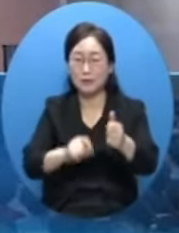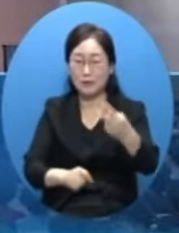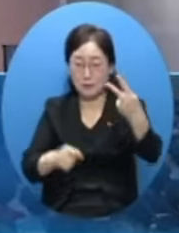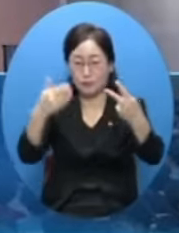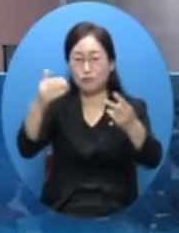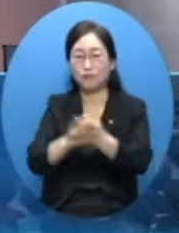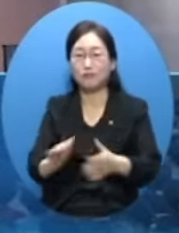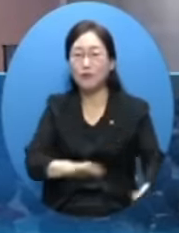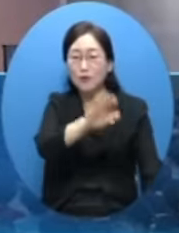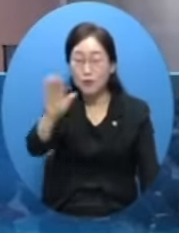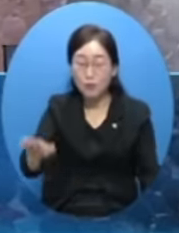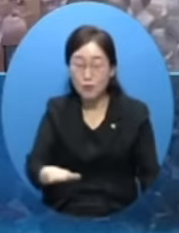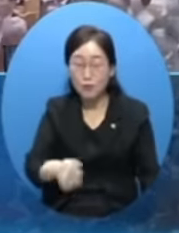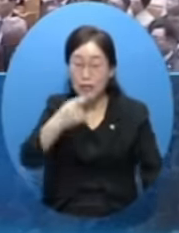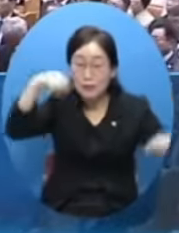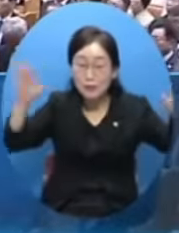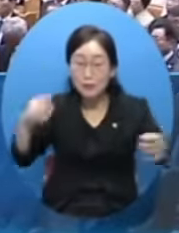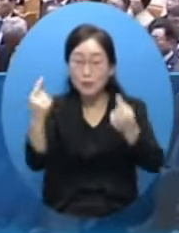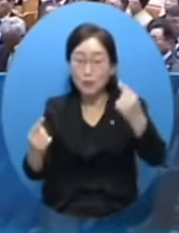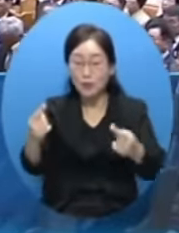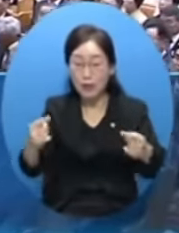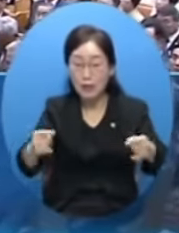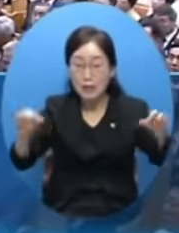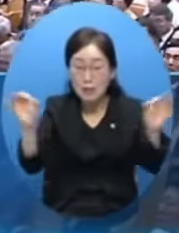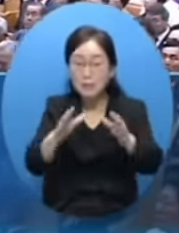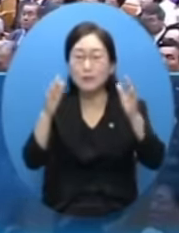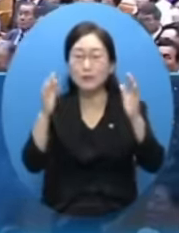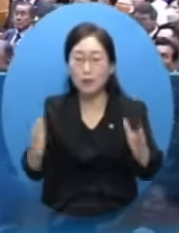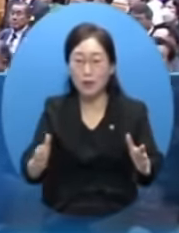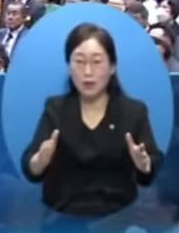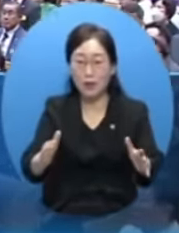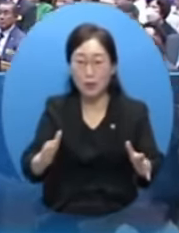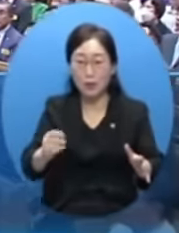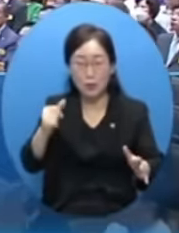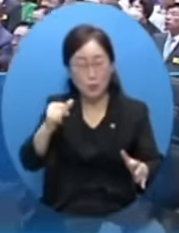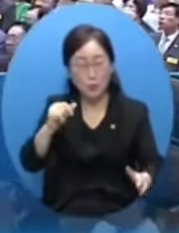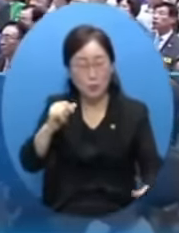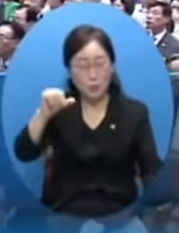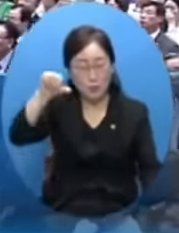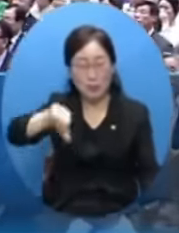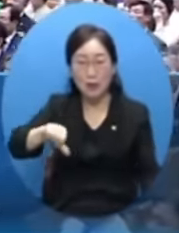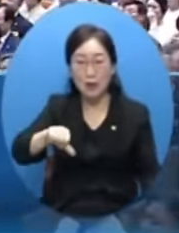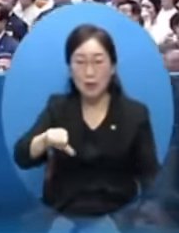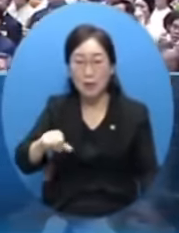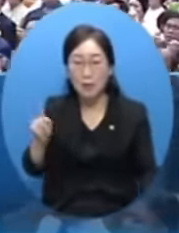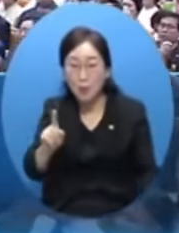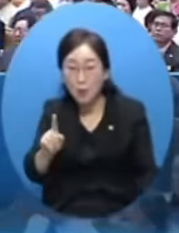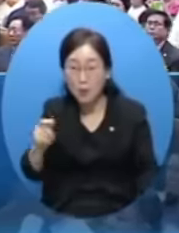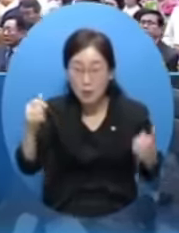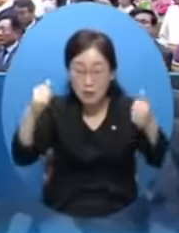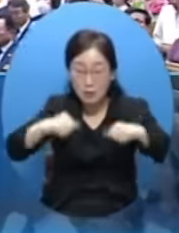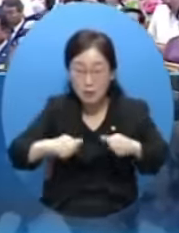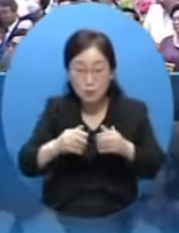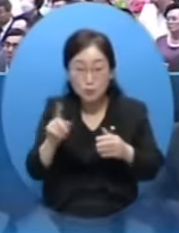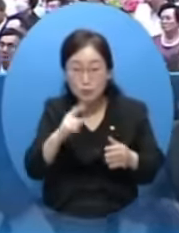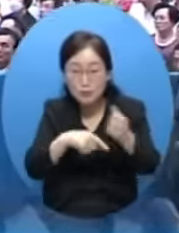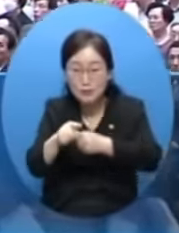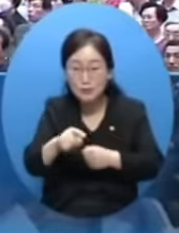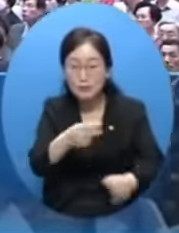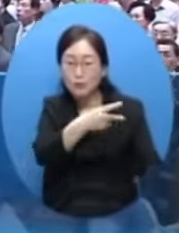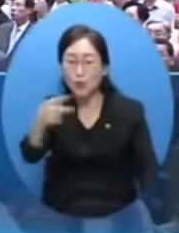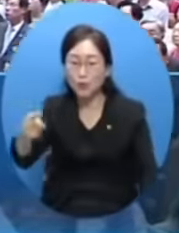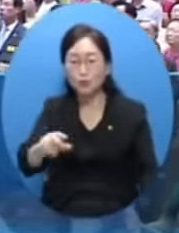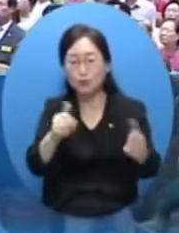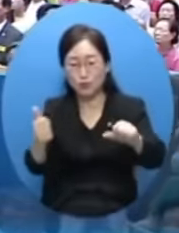말씀합니다. 오직 우리가 천사들보다 잠시 동안 못하게 되심을 입은 자 곧 죽음의 고난받으심으로